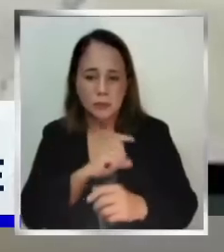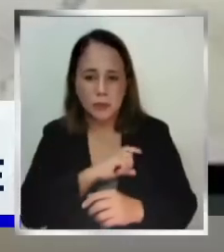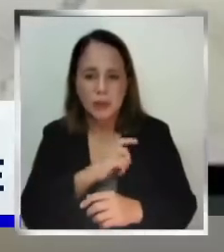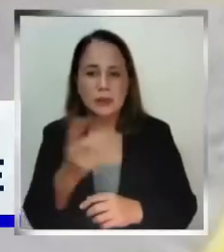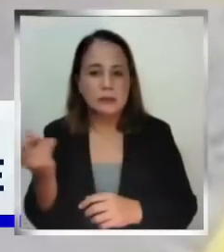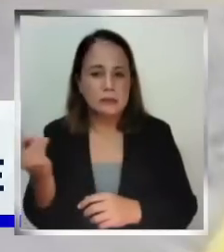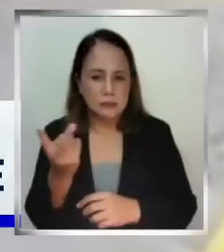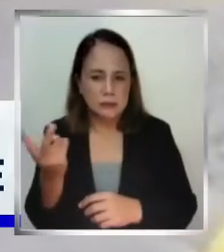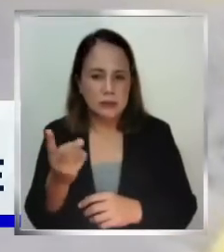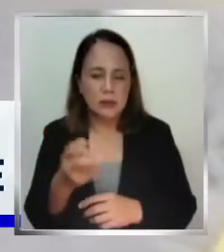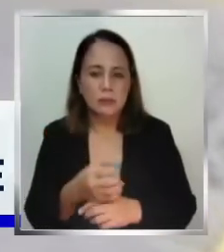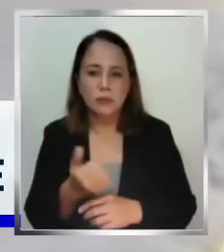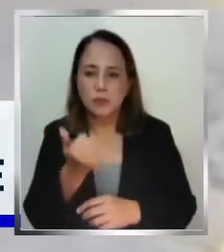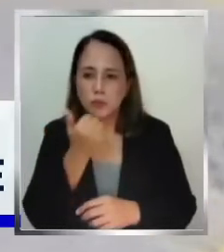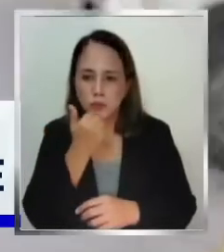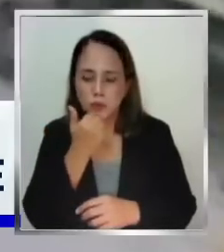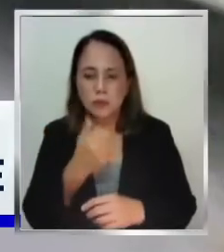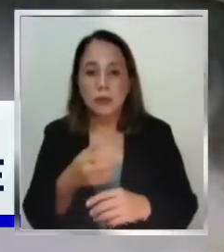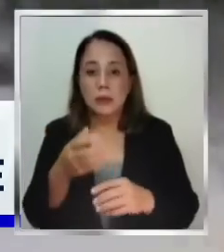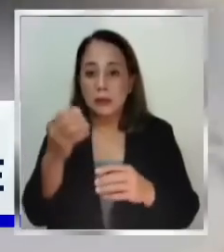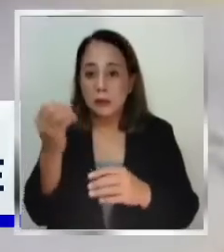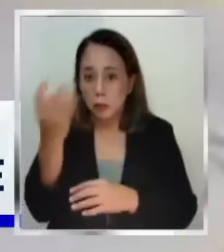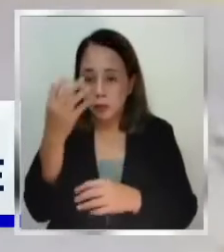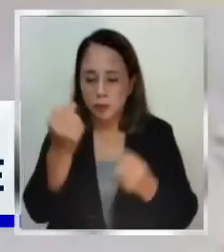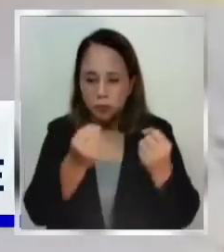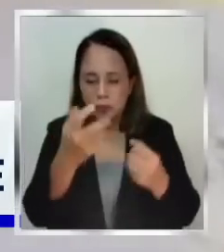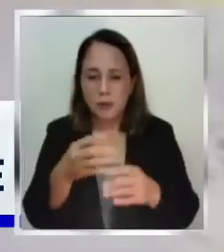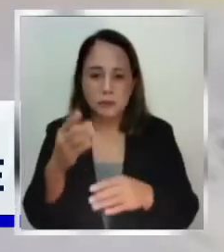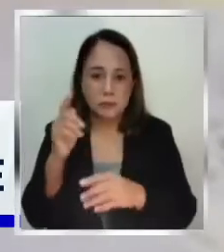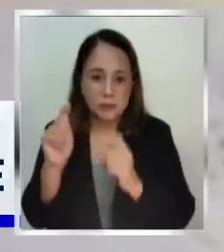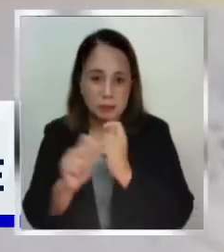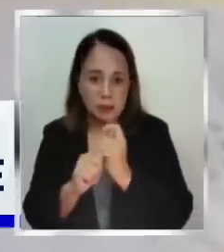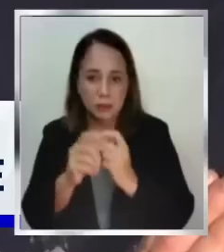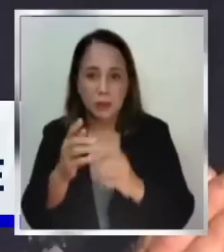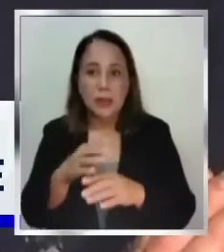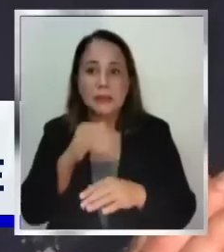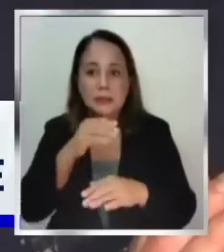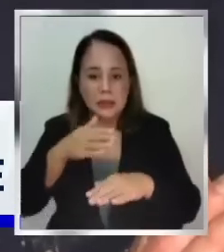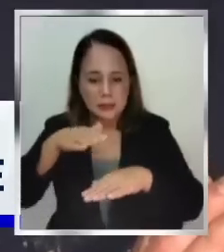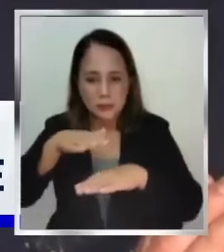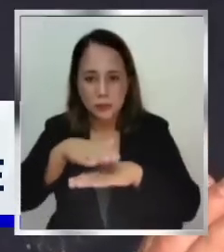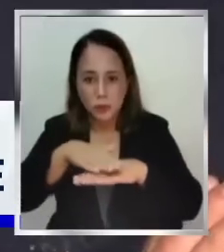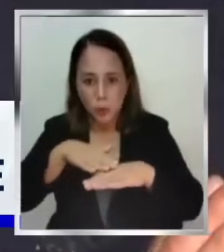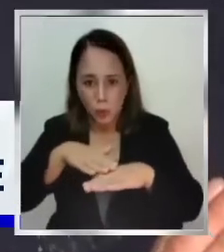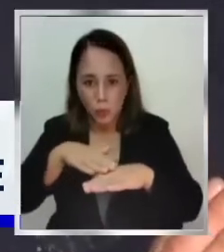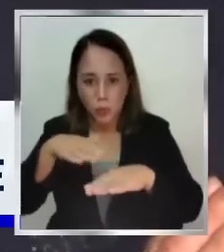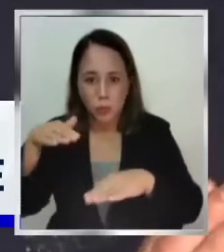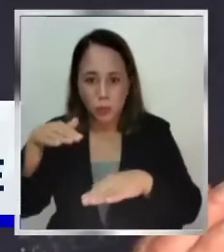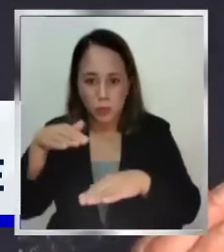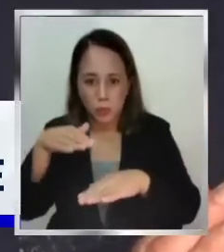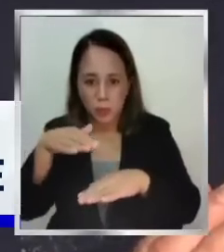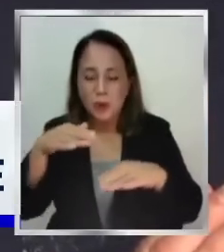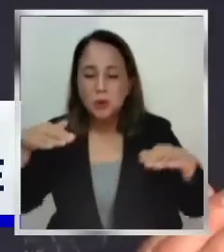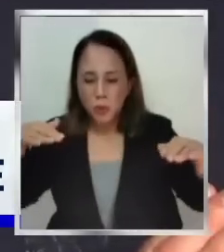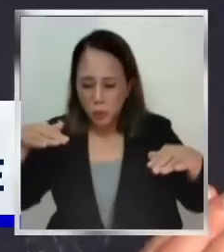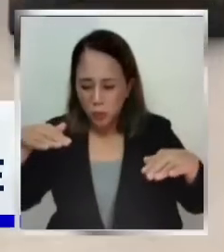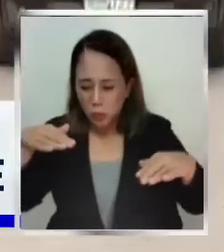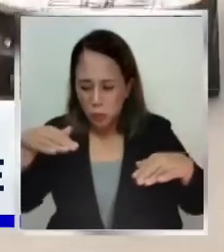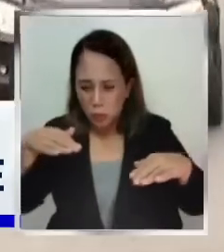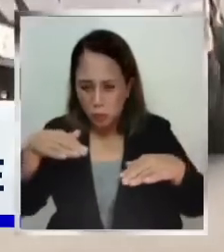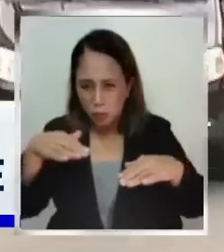ambulance driver at nagmamaneho ng truck dahil hindi sila nagminor sa intersection. Madalas pong nagaganap ng mga ganyang klaseng